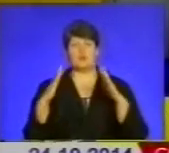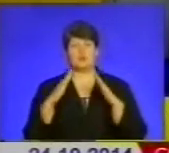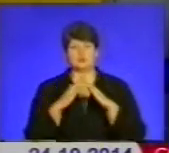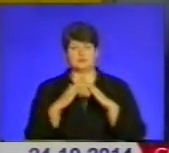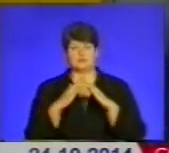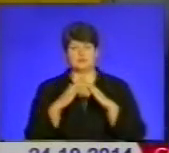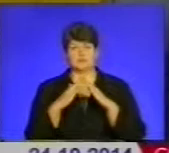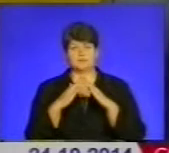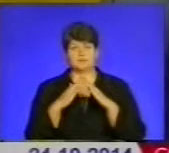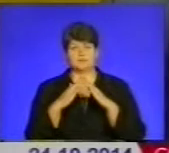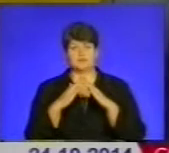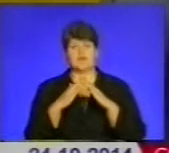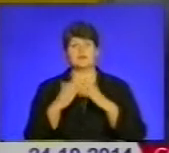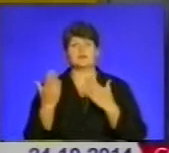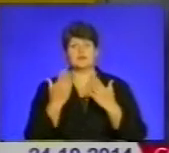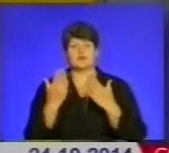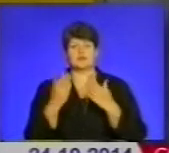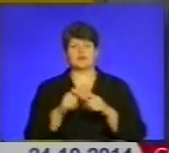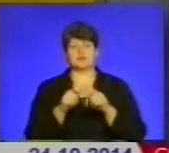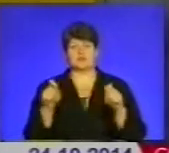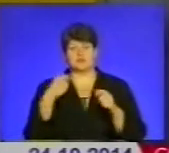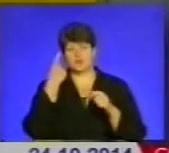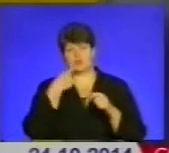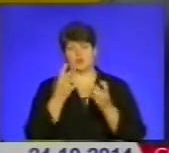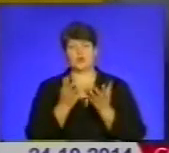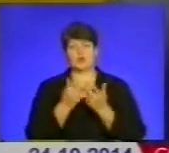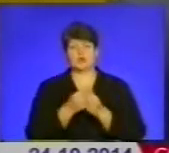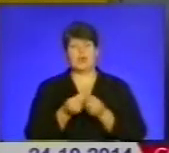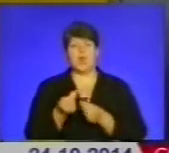і на яку відкриті особові рахунки за оплату